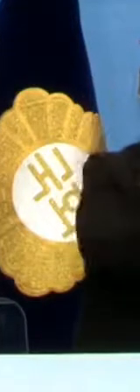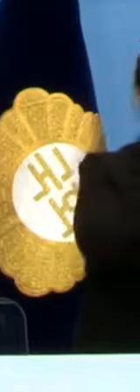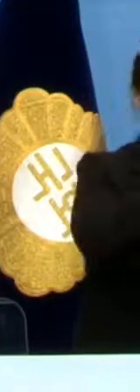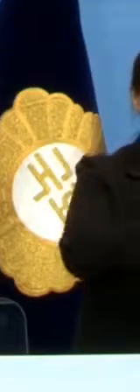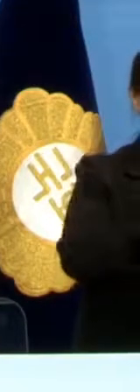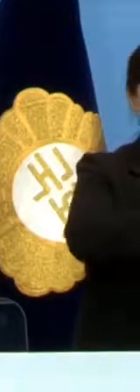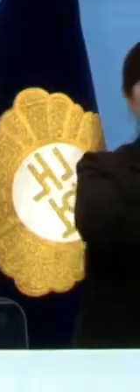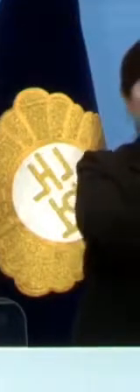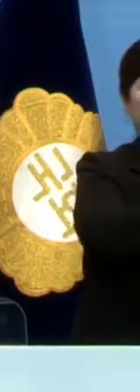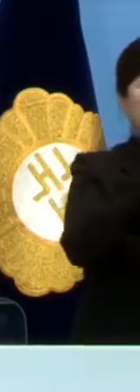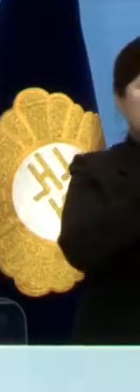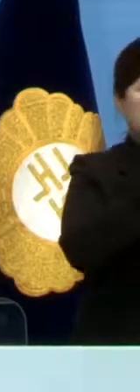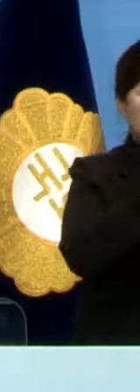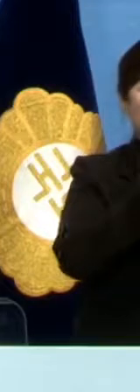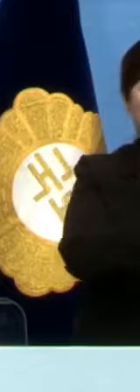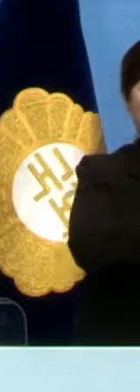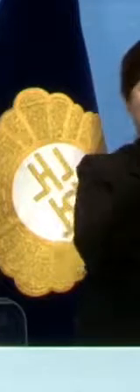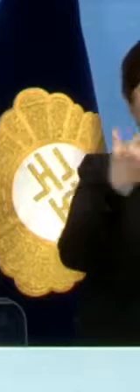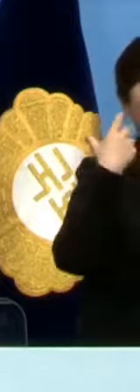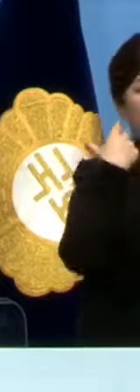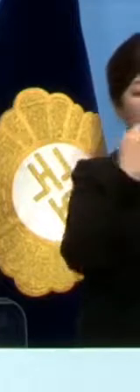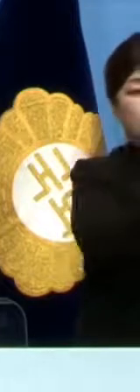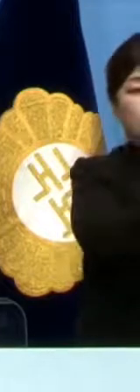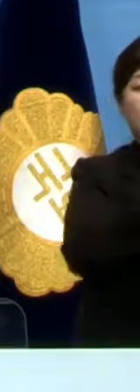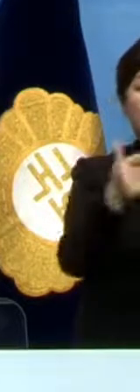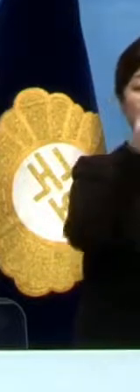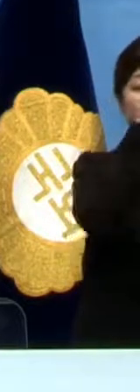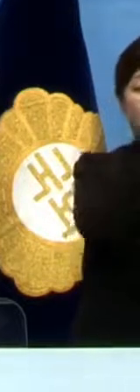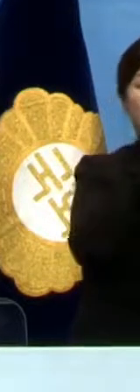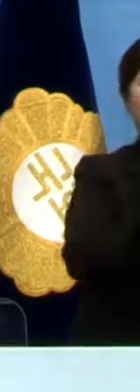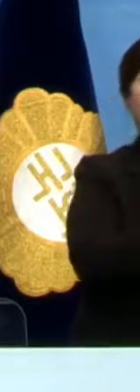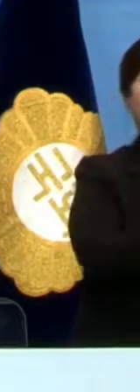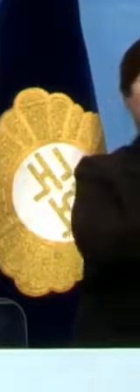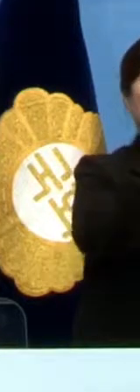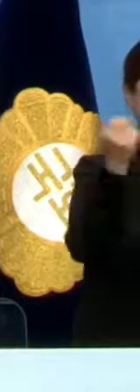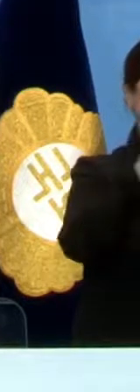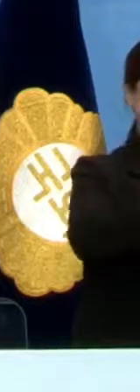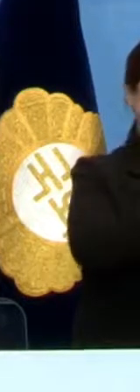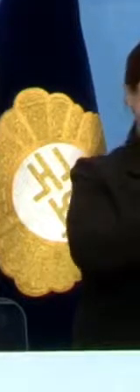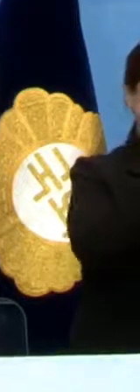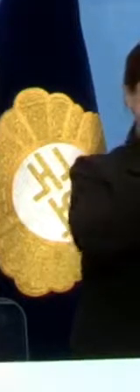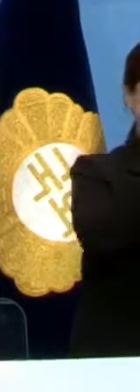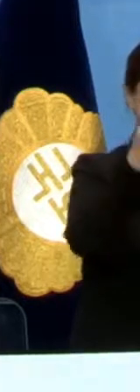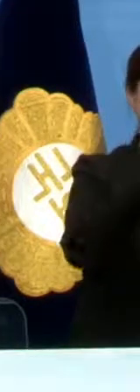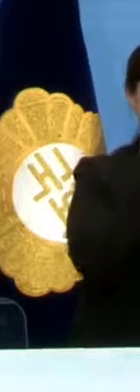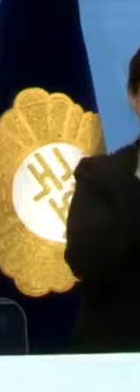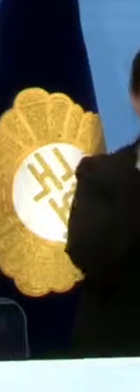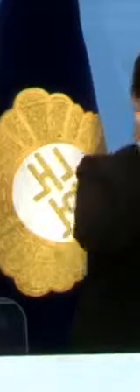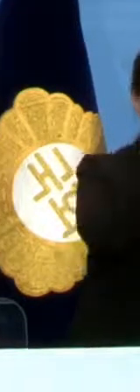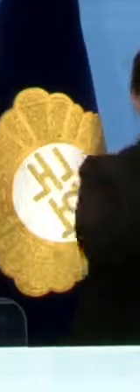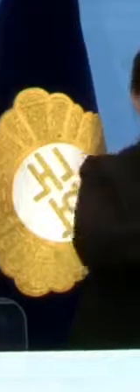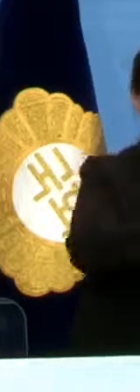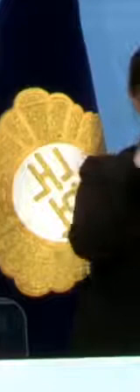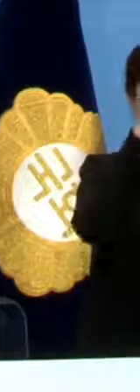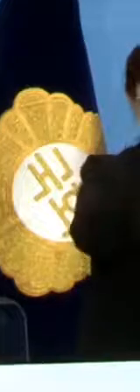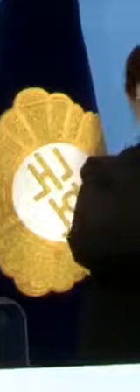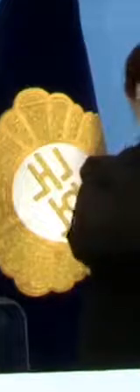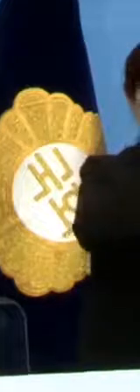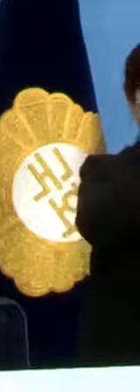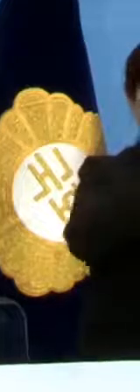도시, 떠나기 싫은 도시, 매력적인 도시로 다시 만들어낼 수 있도록 함께 노력하겠습니다.